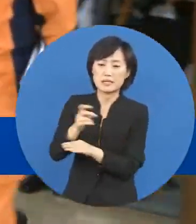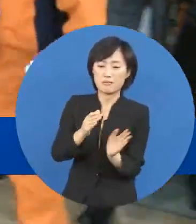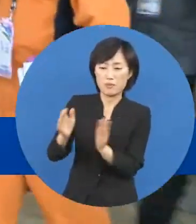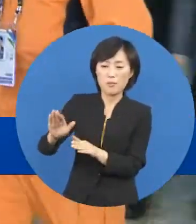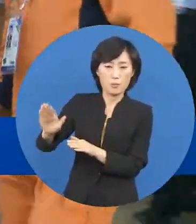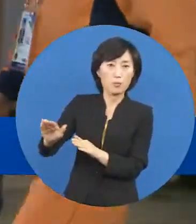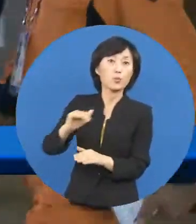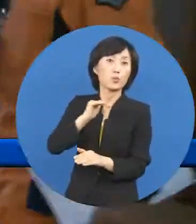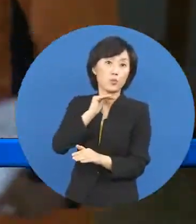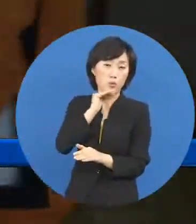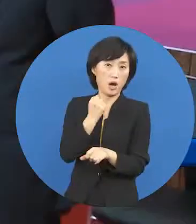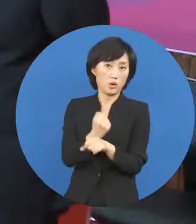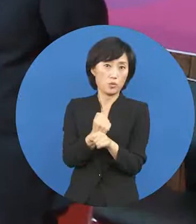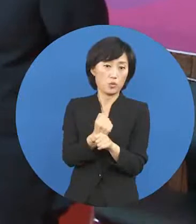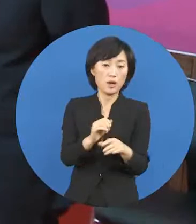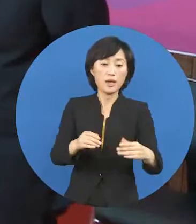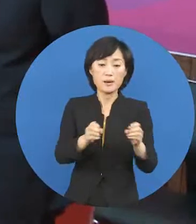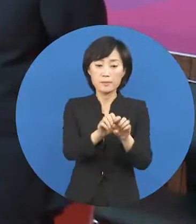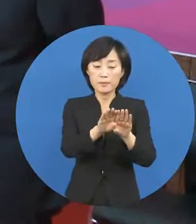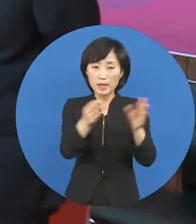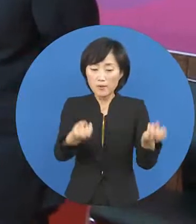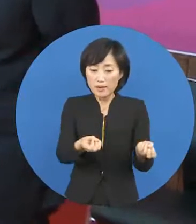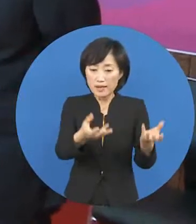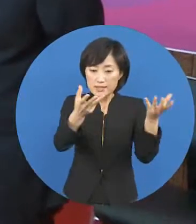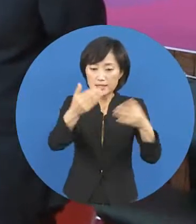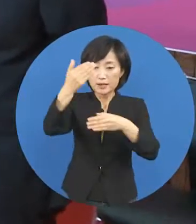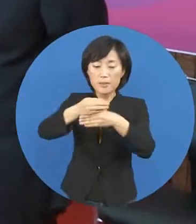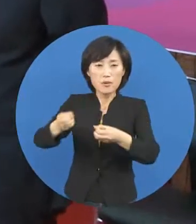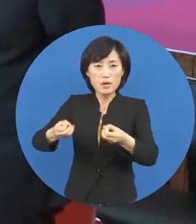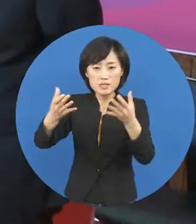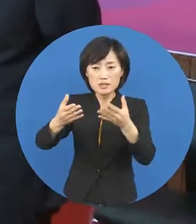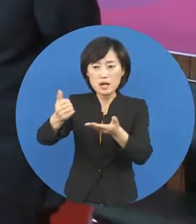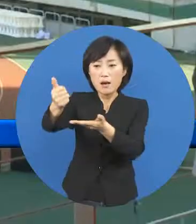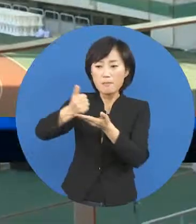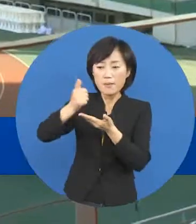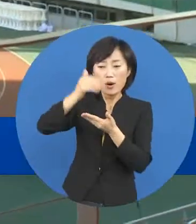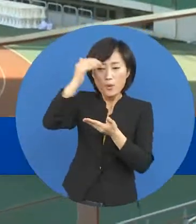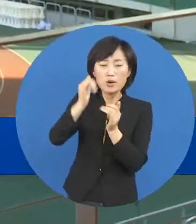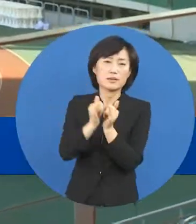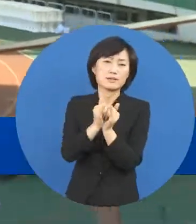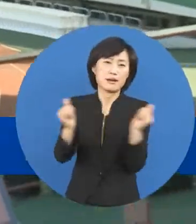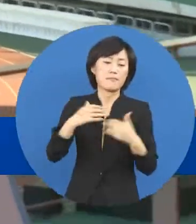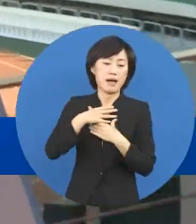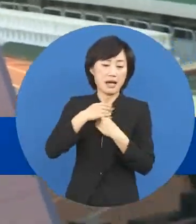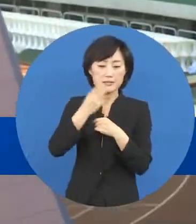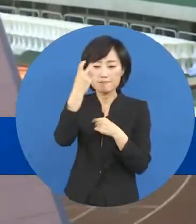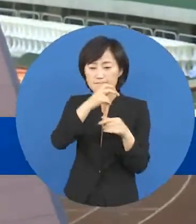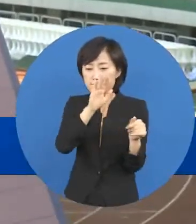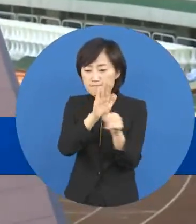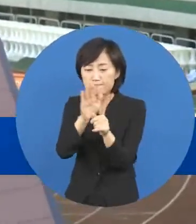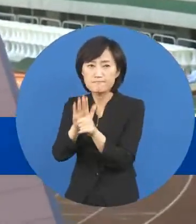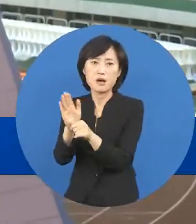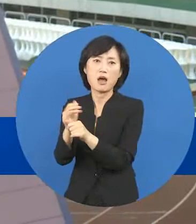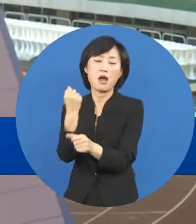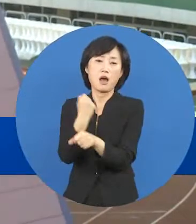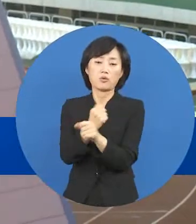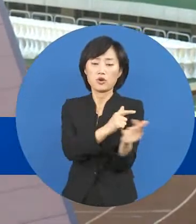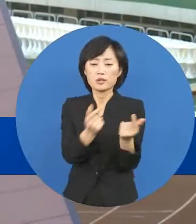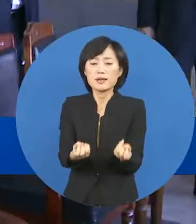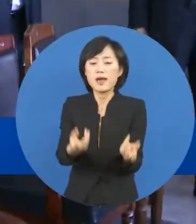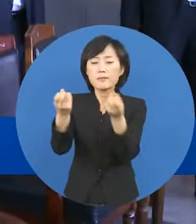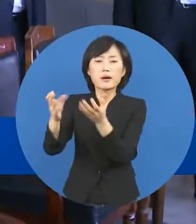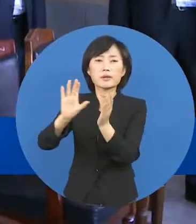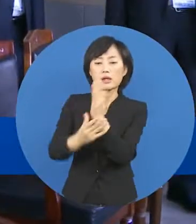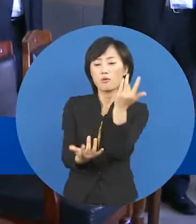소방대원과 차량 12대를 구역별로 배치했으며 개회식과 폐회식, 행사 도중 관람객의 안전을 지키고 경기장